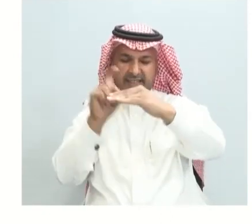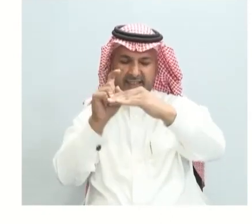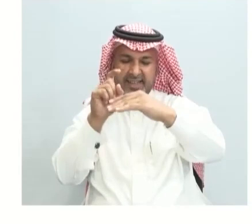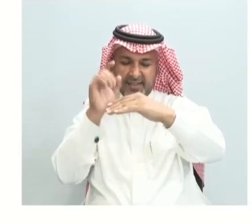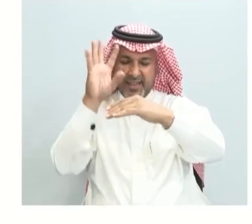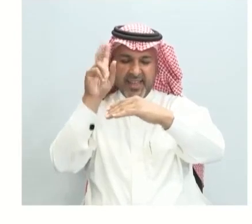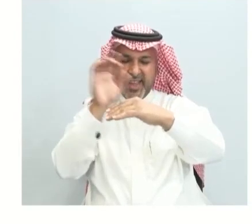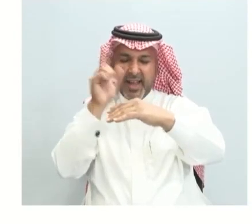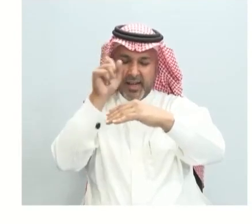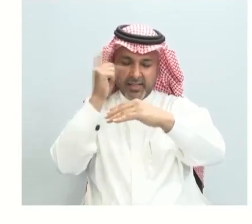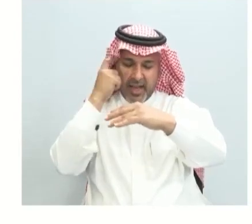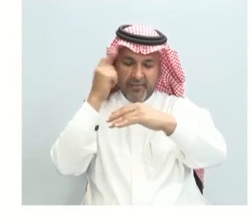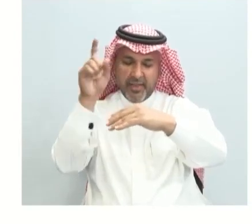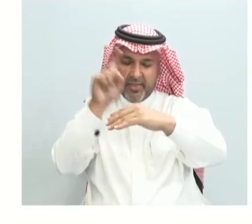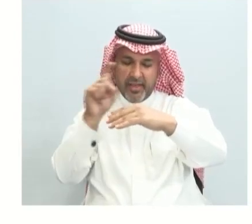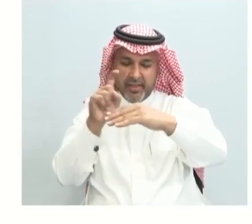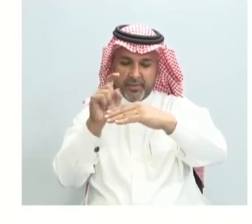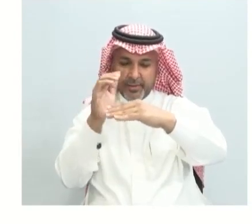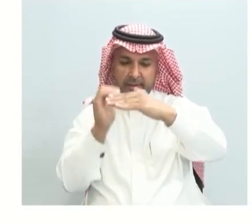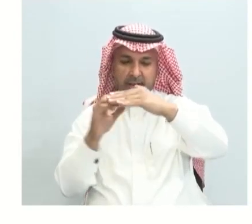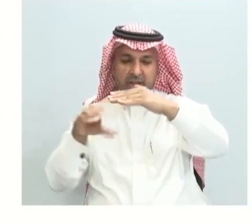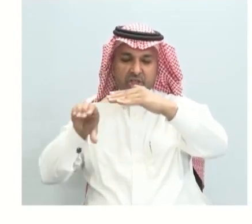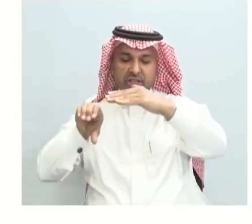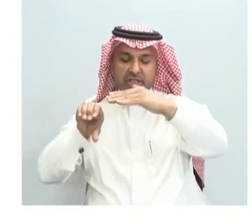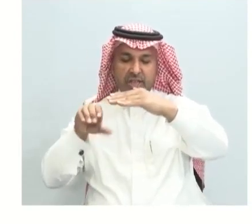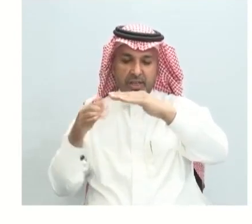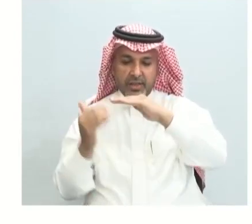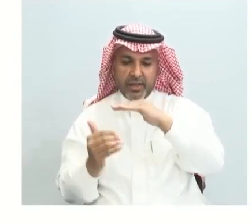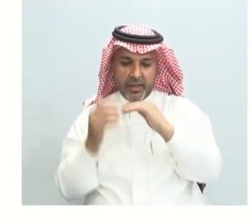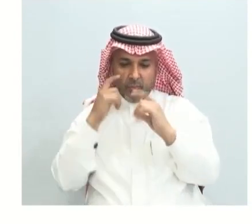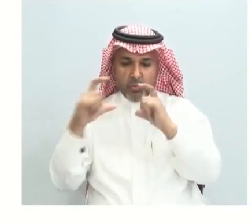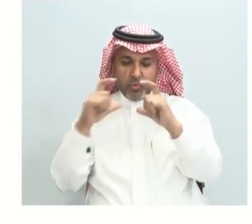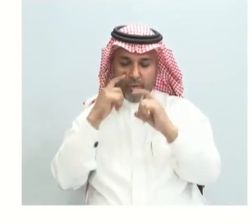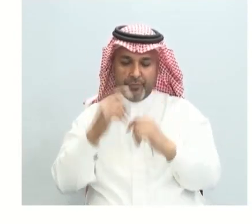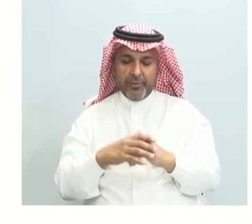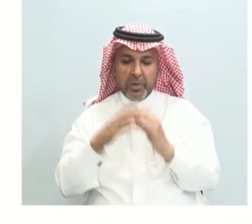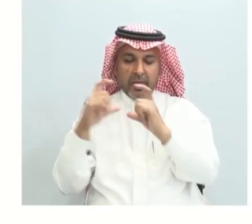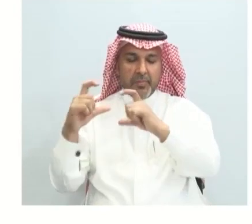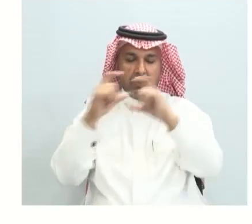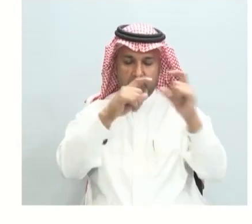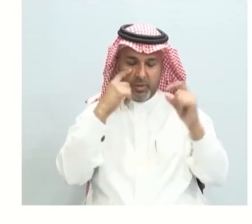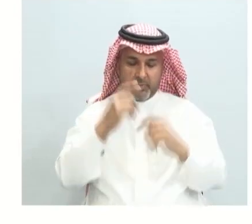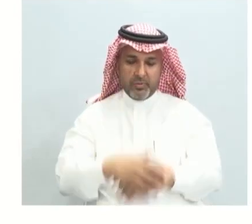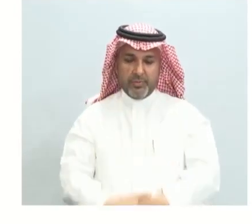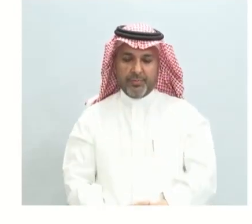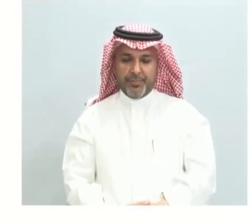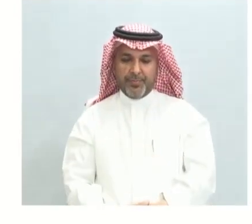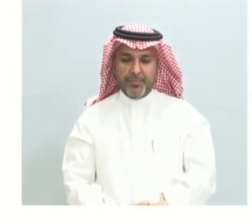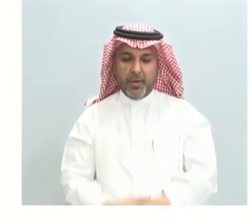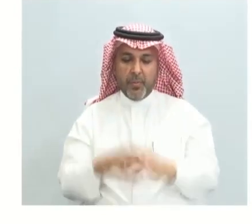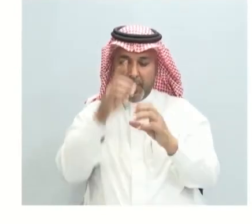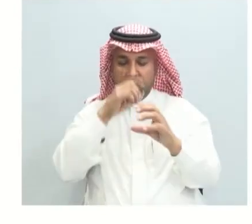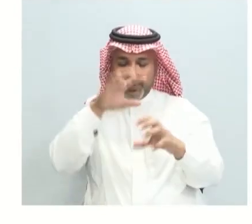سي في ساين البي على البي بهذا الشكل واحسب الان بقول ساين ان